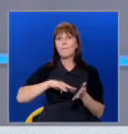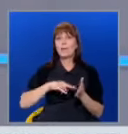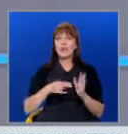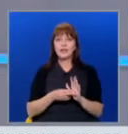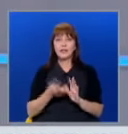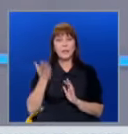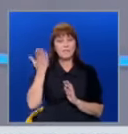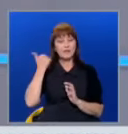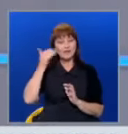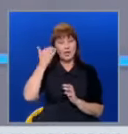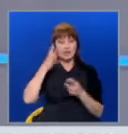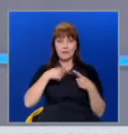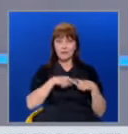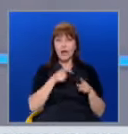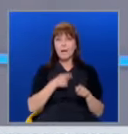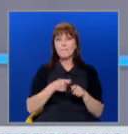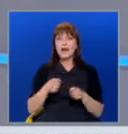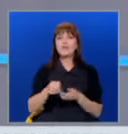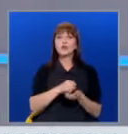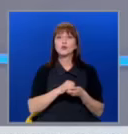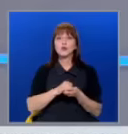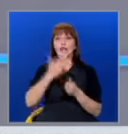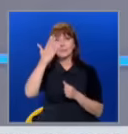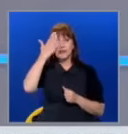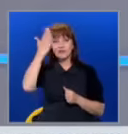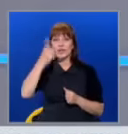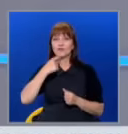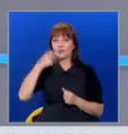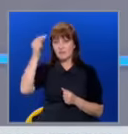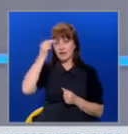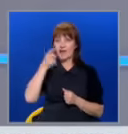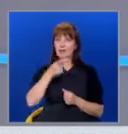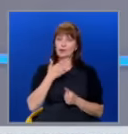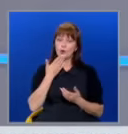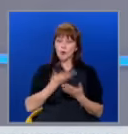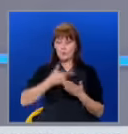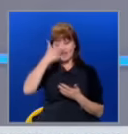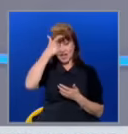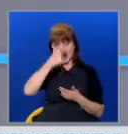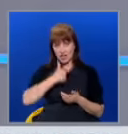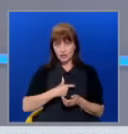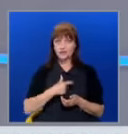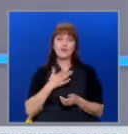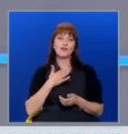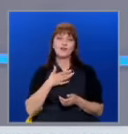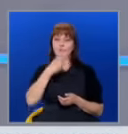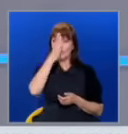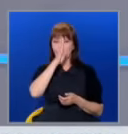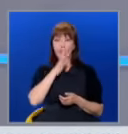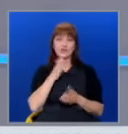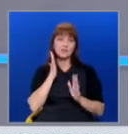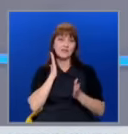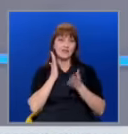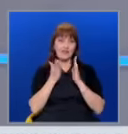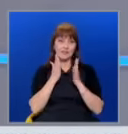главен прокурор основава гражданско сдружение «Справедливост за България». Това обяви самият той в специално видеообращение в профила си във